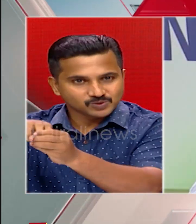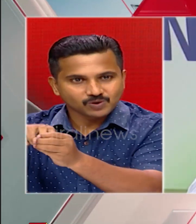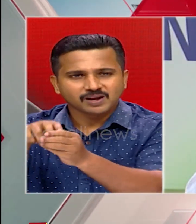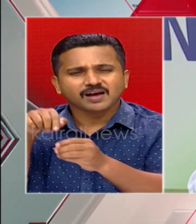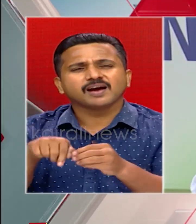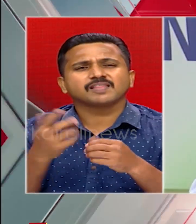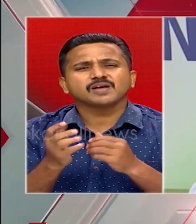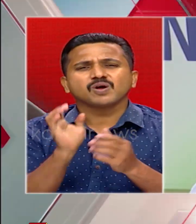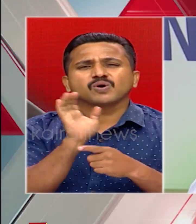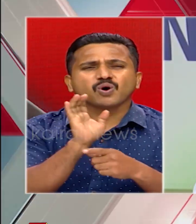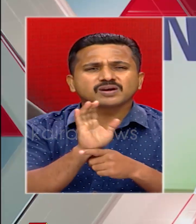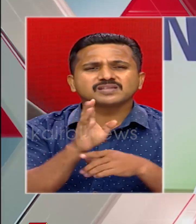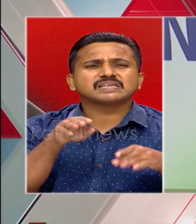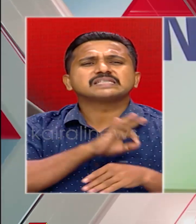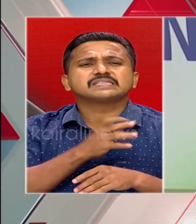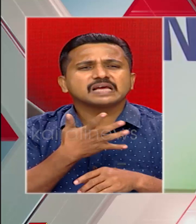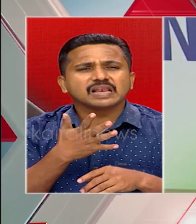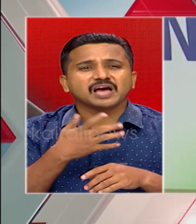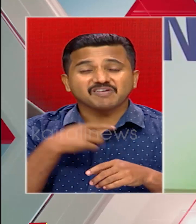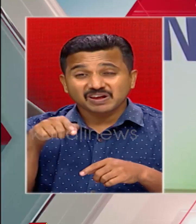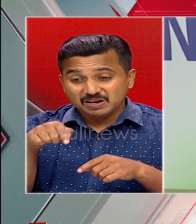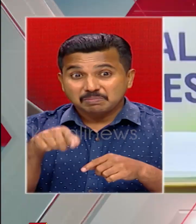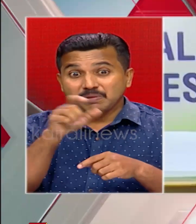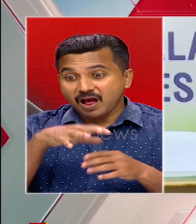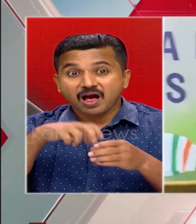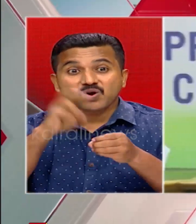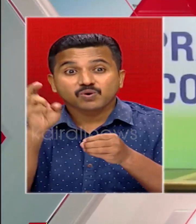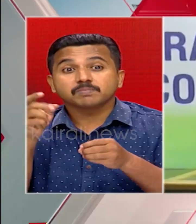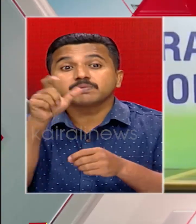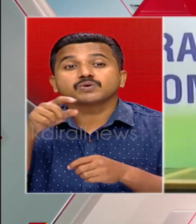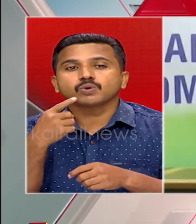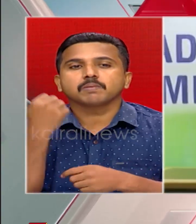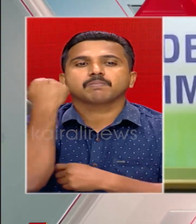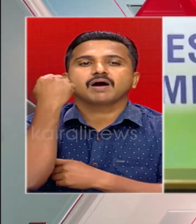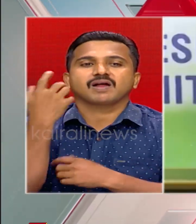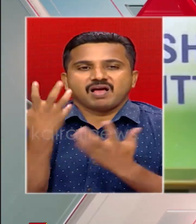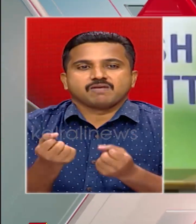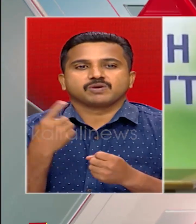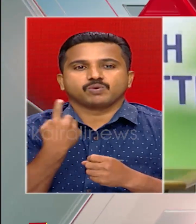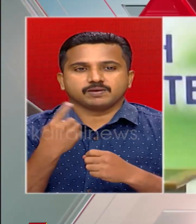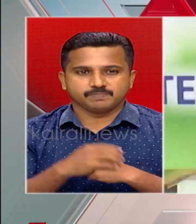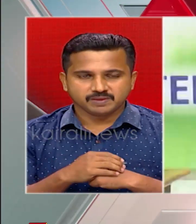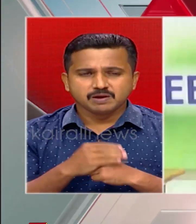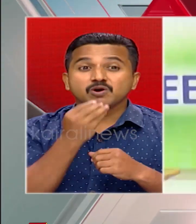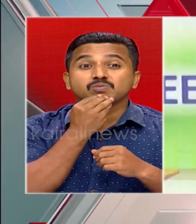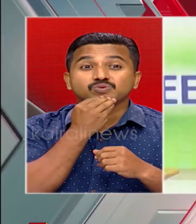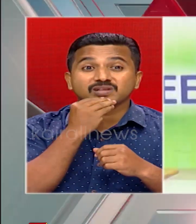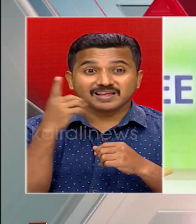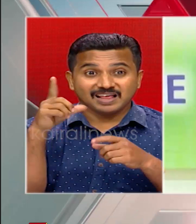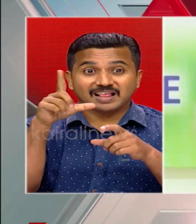ആശയപരമായി ആഭിമുഖ്യമില്ലാത്ത അധികാരമോഹികളായിട്ടുള്ള ആളുകളല്ലേ? മുസ്ലിം ലീഗ് ഒരു വർഗീയ കക്ഷിയാണോ എന്ന് മുഖ്യമന്ത്രി വ്യക്തമാക്കണമെന്നും എം എം ഹസൻ